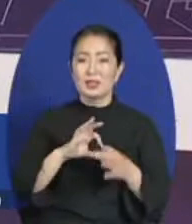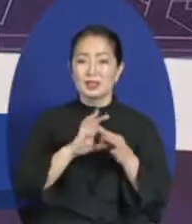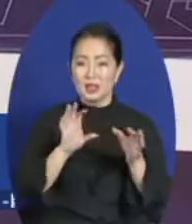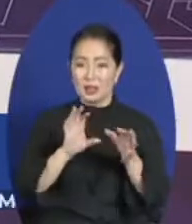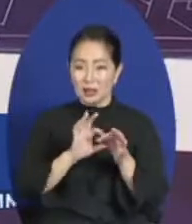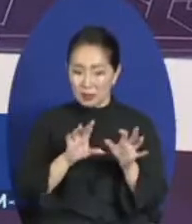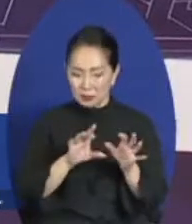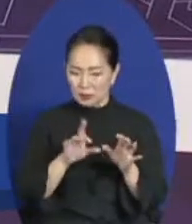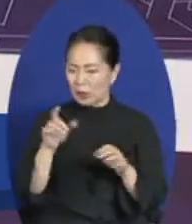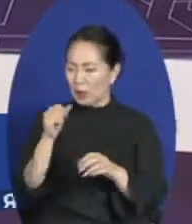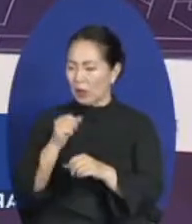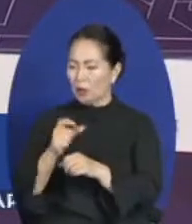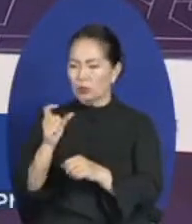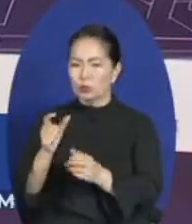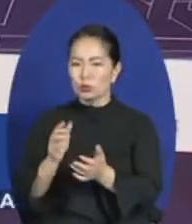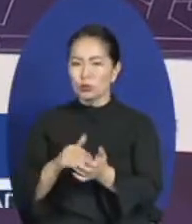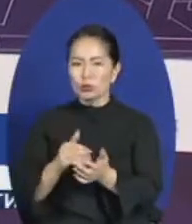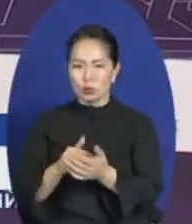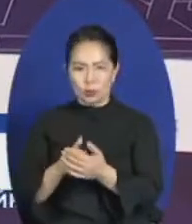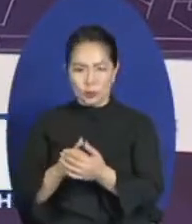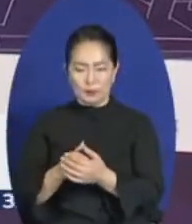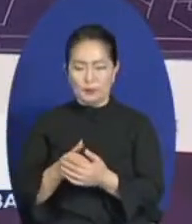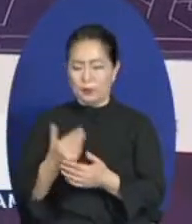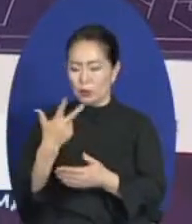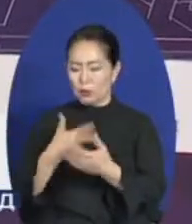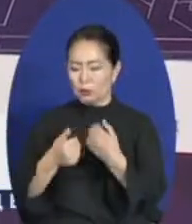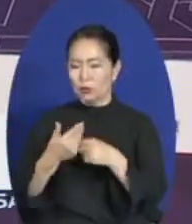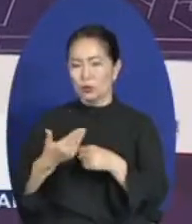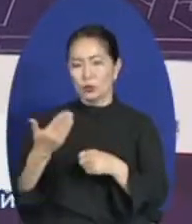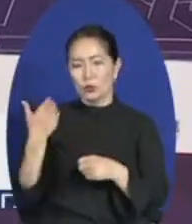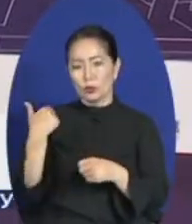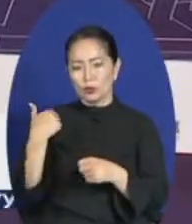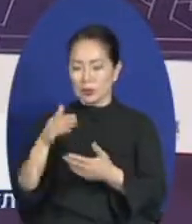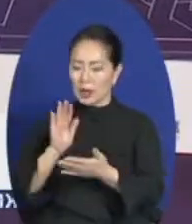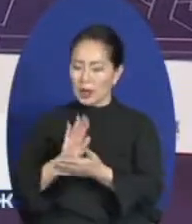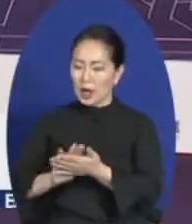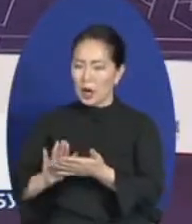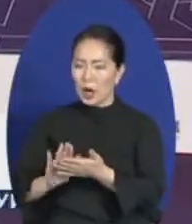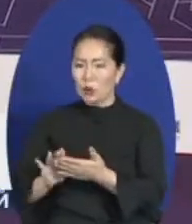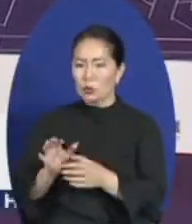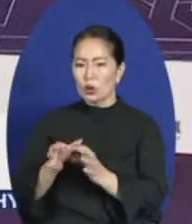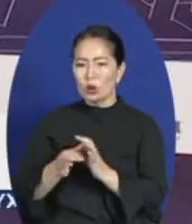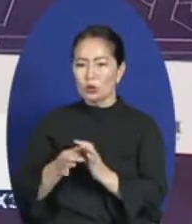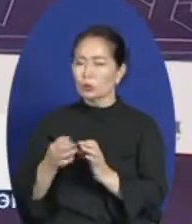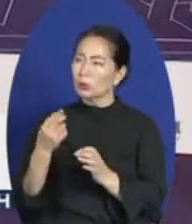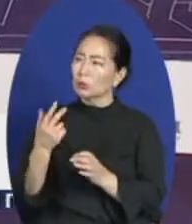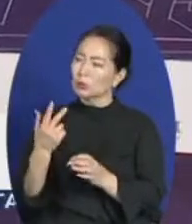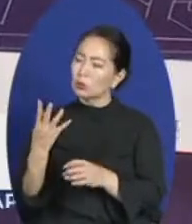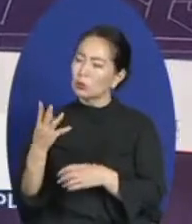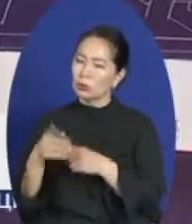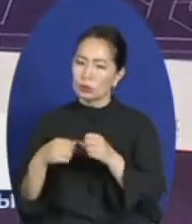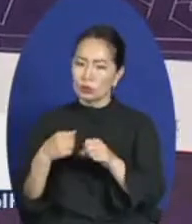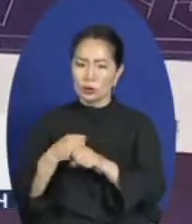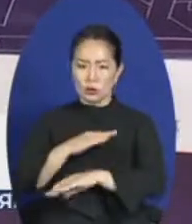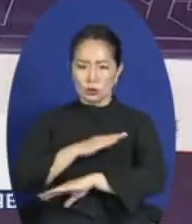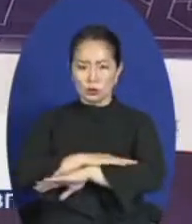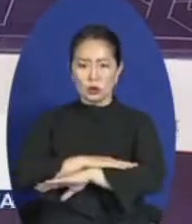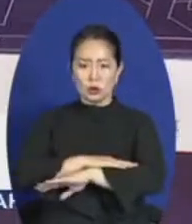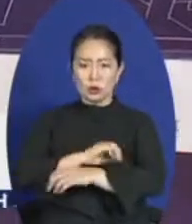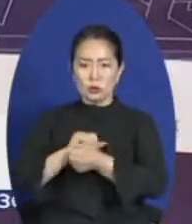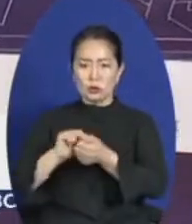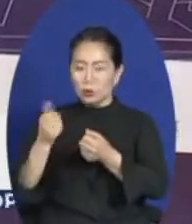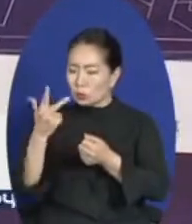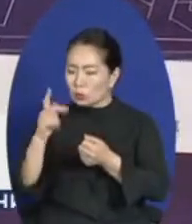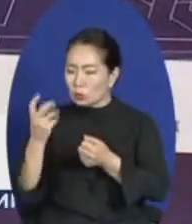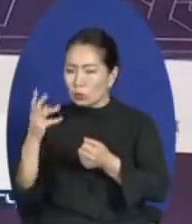хүч бас дутмаг болж байна. Тухайлбал 3 жилийн өмнө гэхэл хариуцлага татвар цэвэрлэг байгууламж чиглэлд 3 4 хүн сургууль төгсчих жишээтэй. Тэгэхээр бид нар одоо